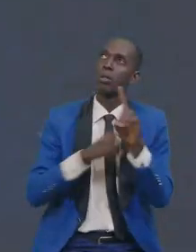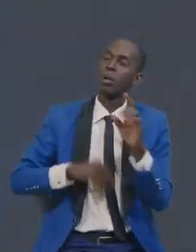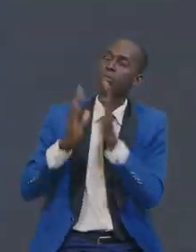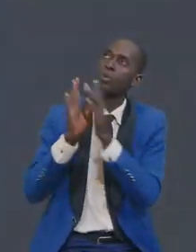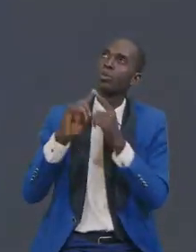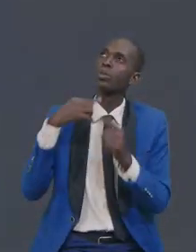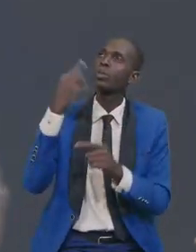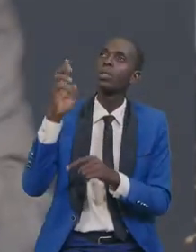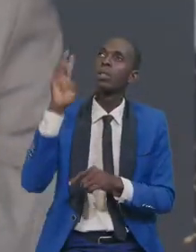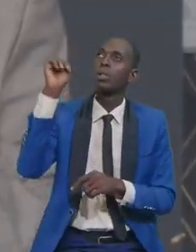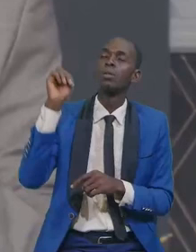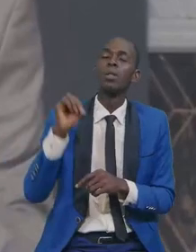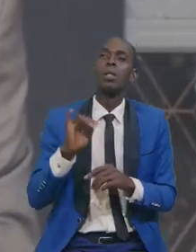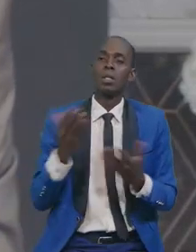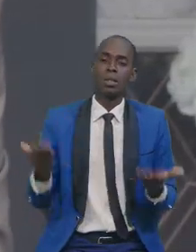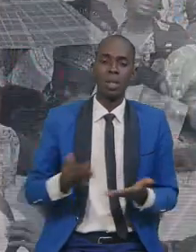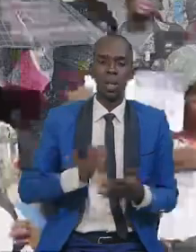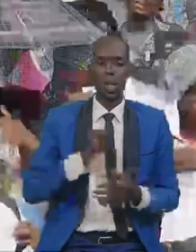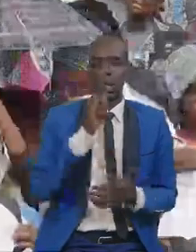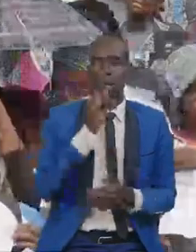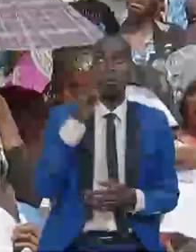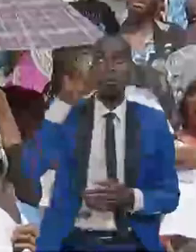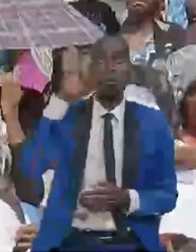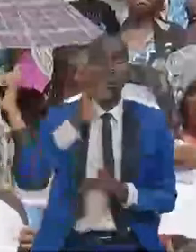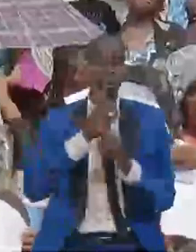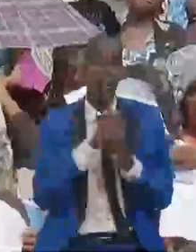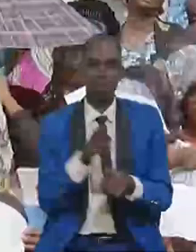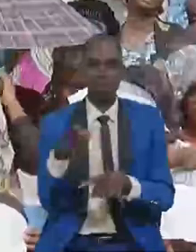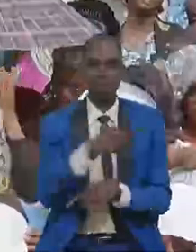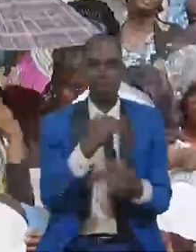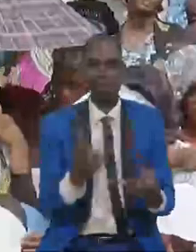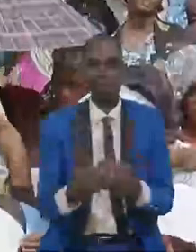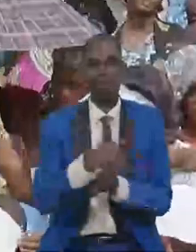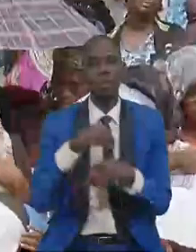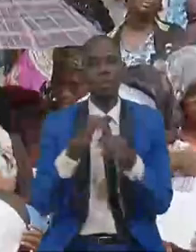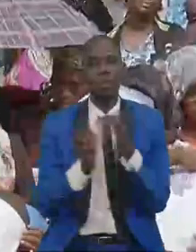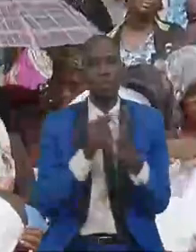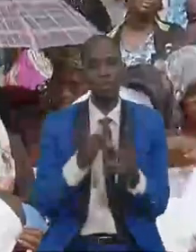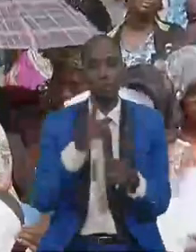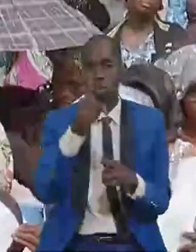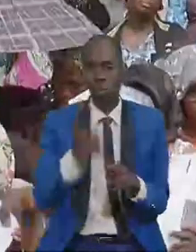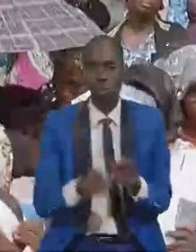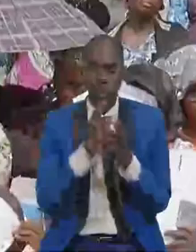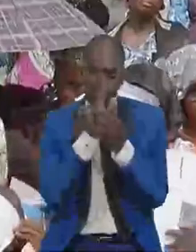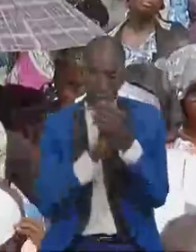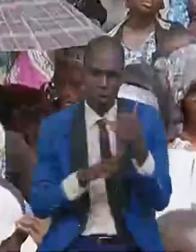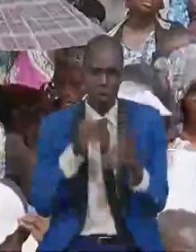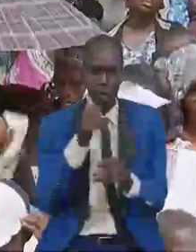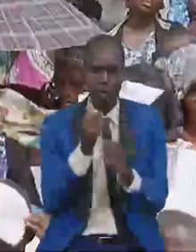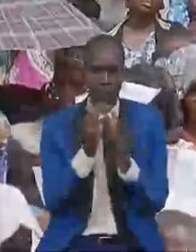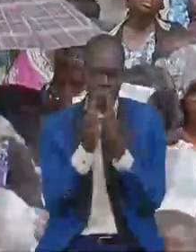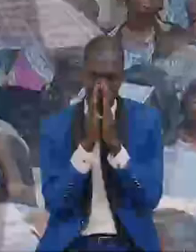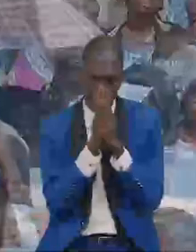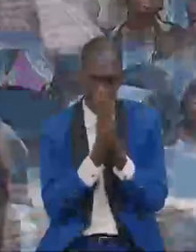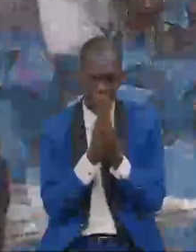Seigneur, me voici. Le Seigneur va t'exaucer aujourd'hui. Tu t'humilies,